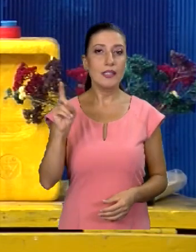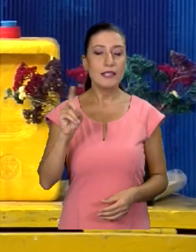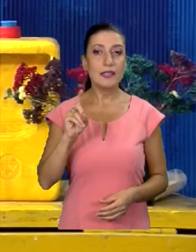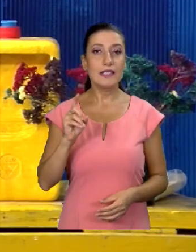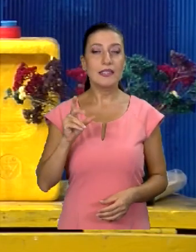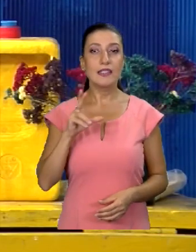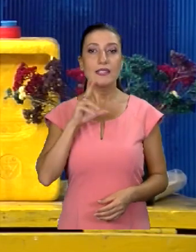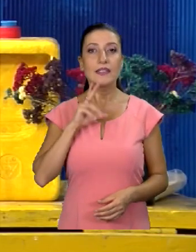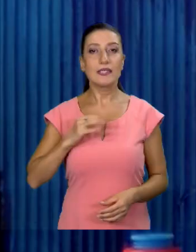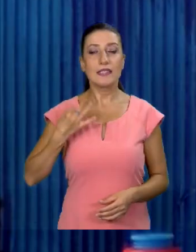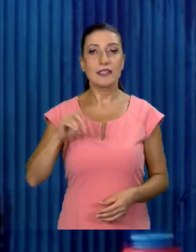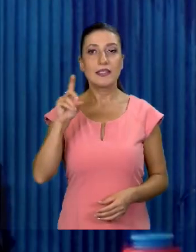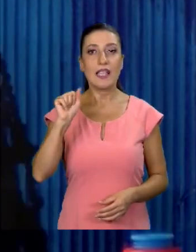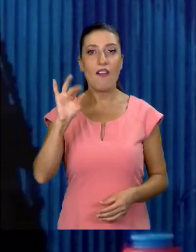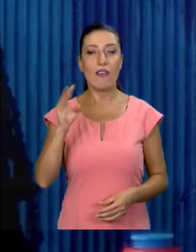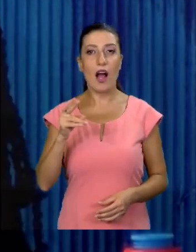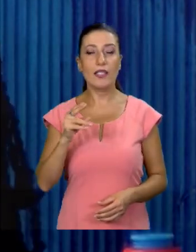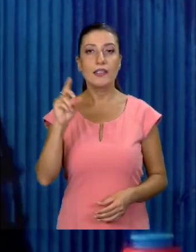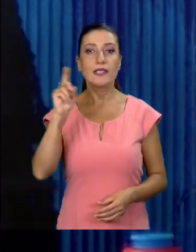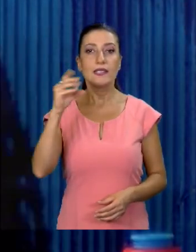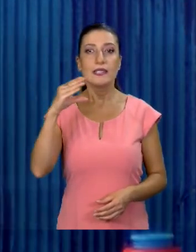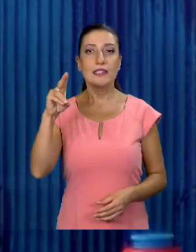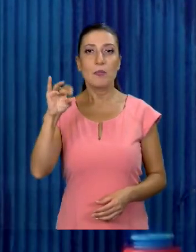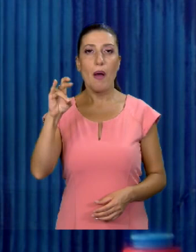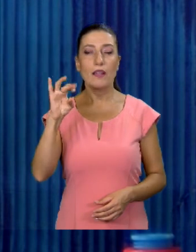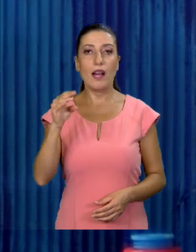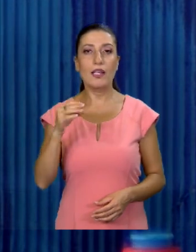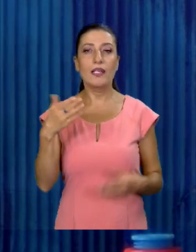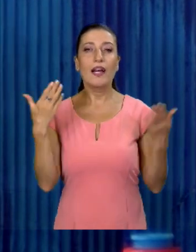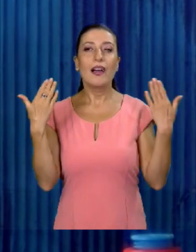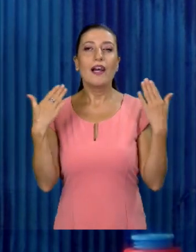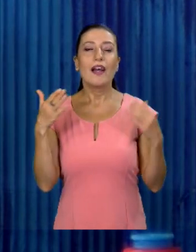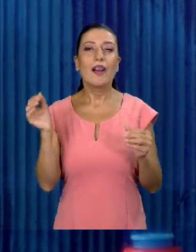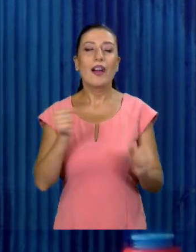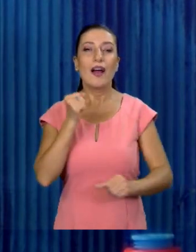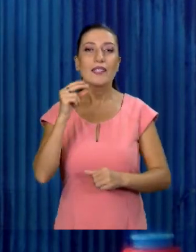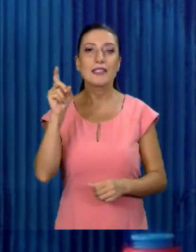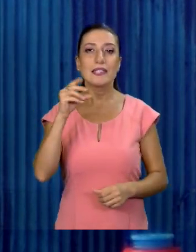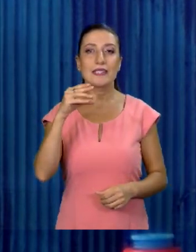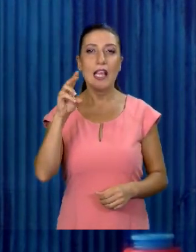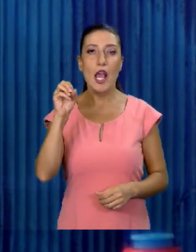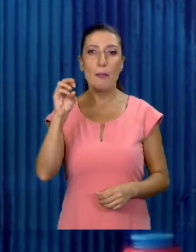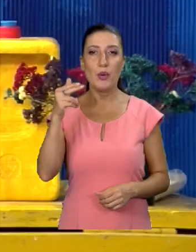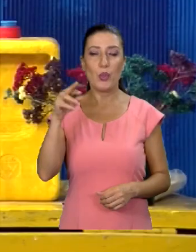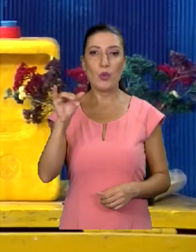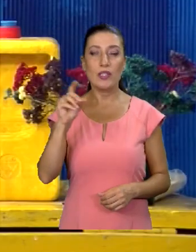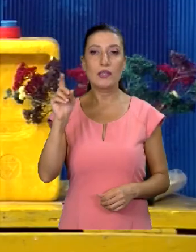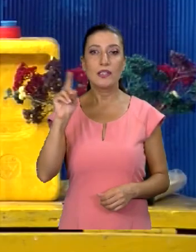Զավակ, զսպանակ, զեփյուր, Զմրուխտ. Էհե.